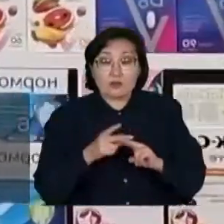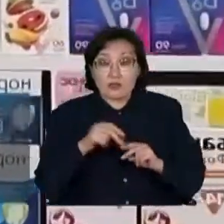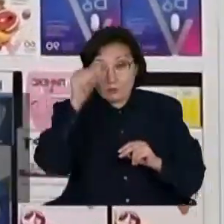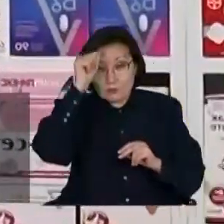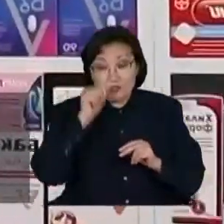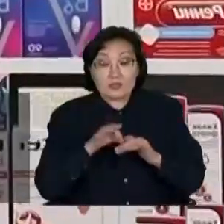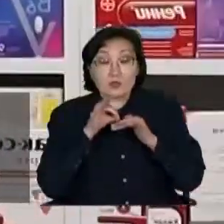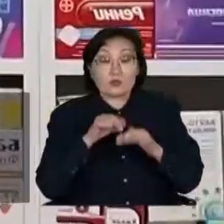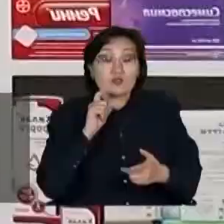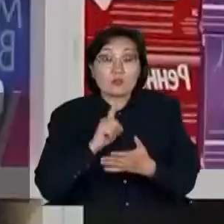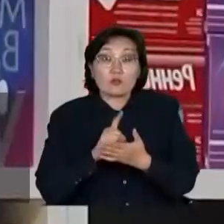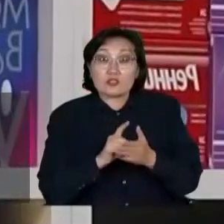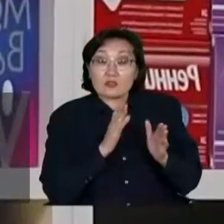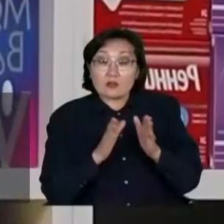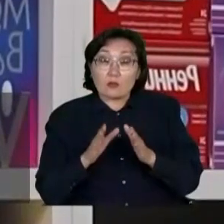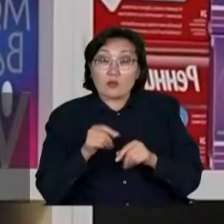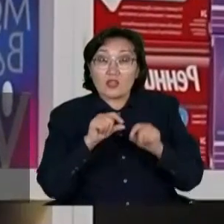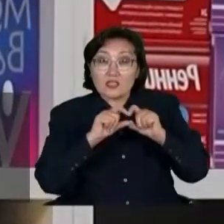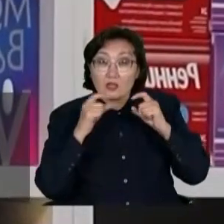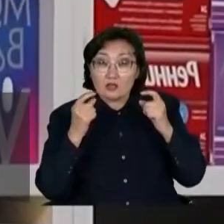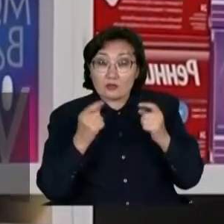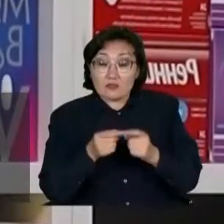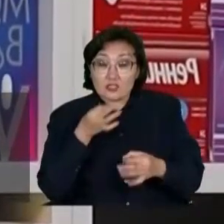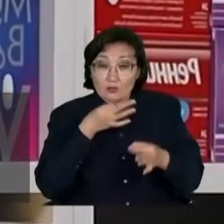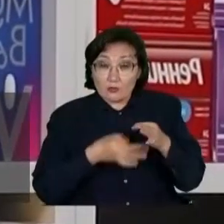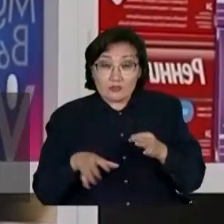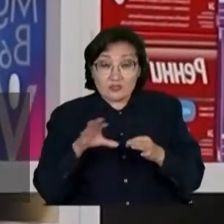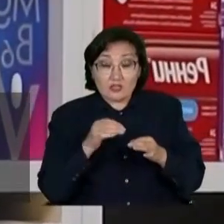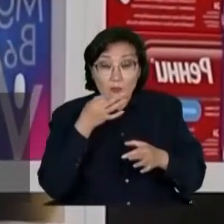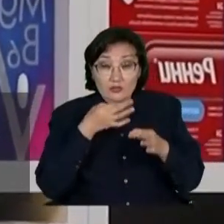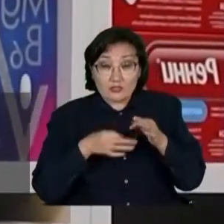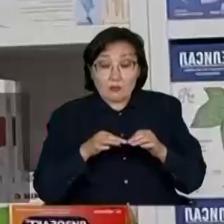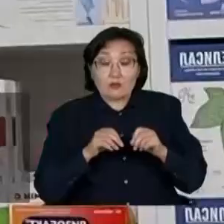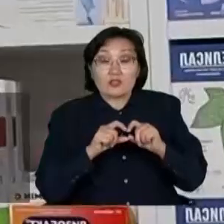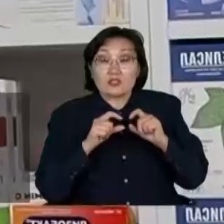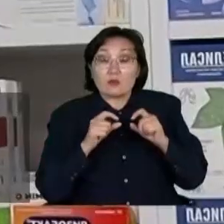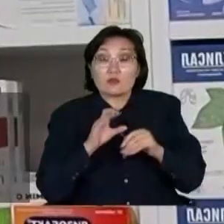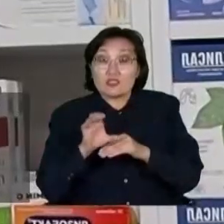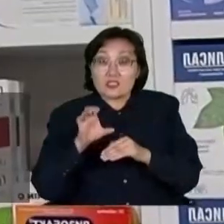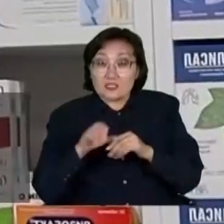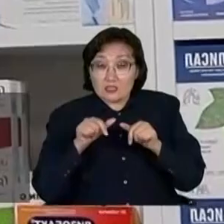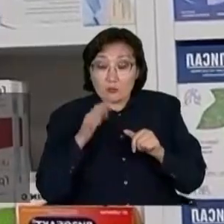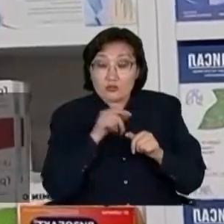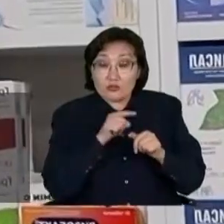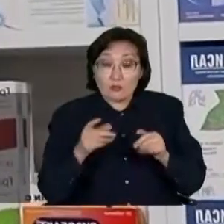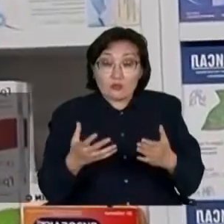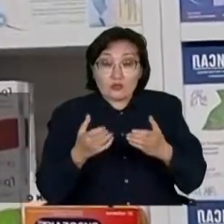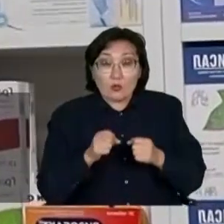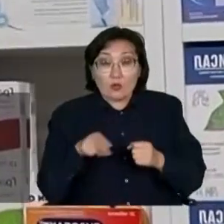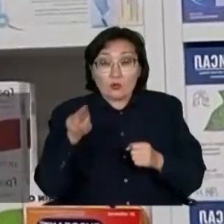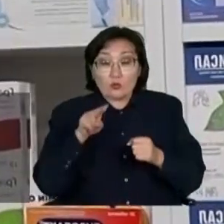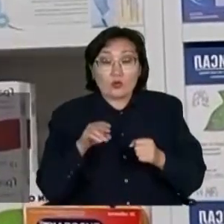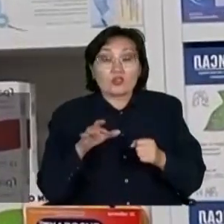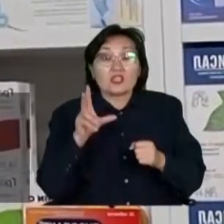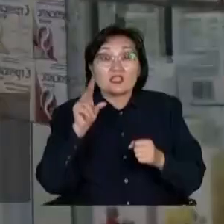стране ввели обязательную систему маркировки лекарственных средств. Все фармацевтические препараты, произведенные с этого периода, получают код Data